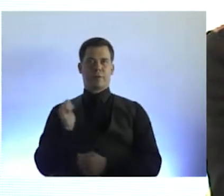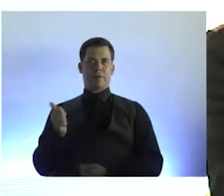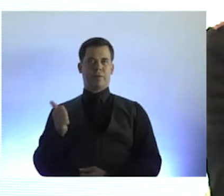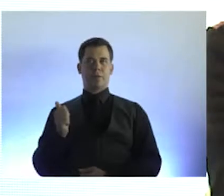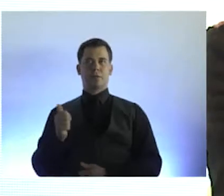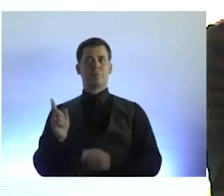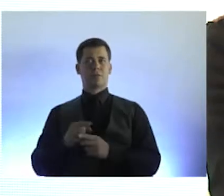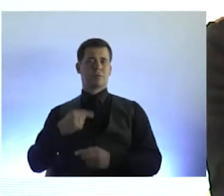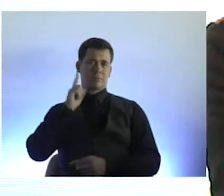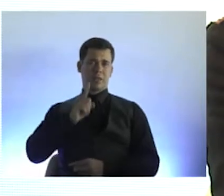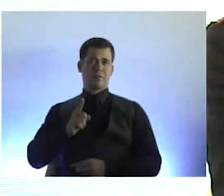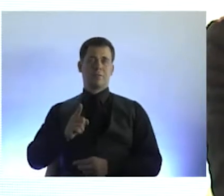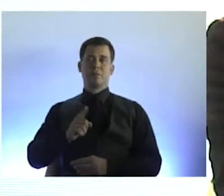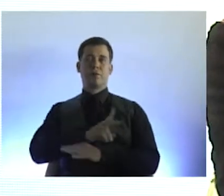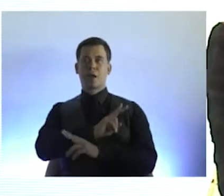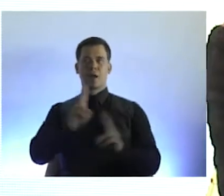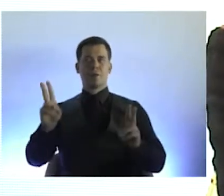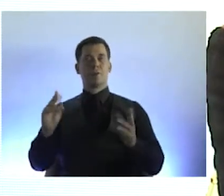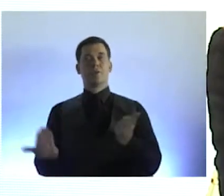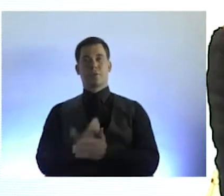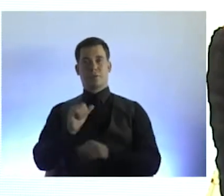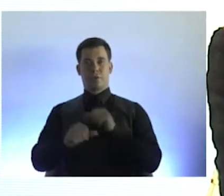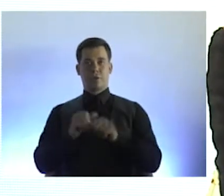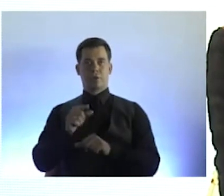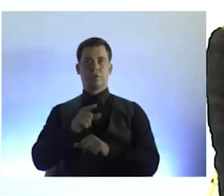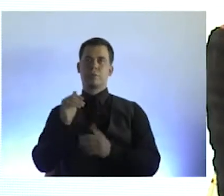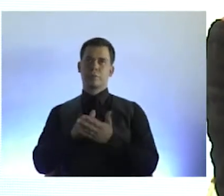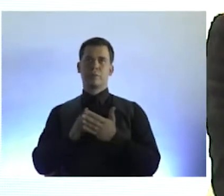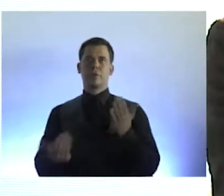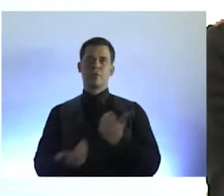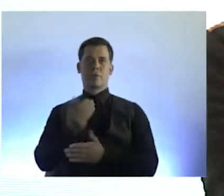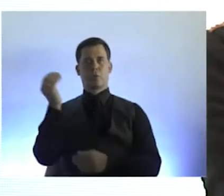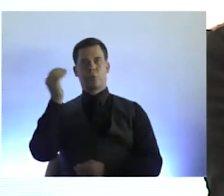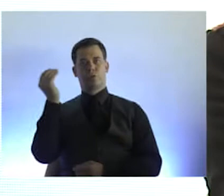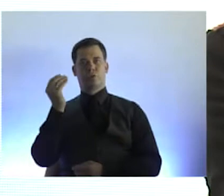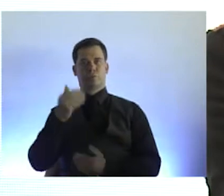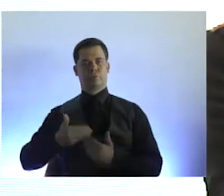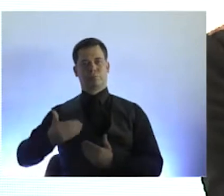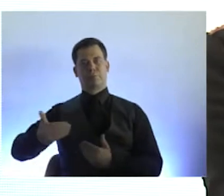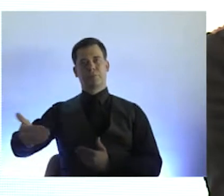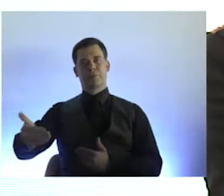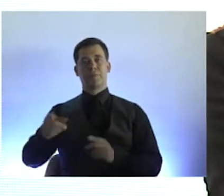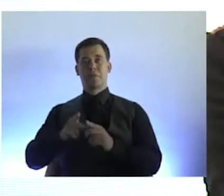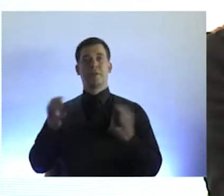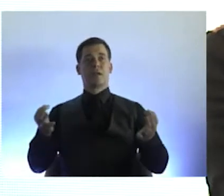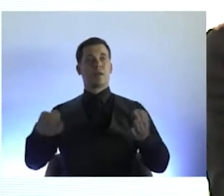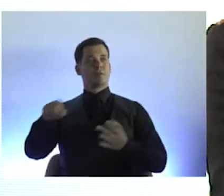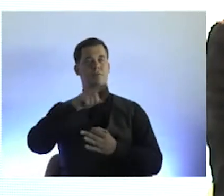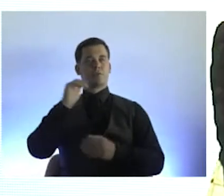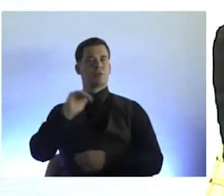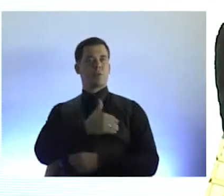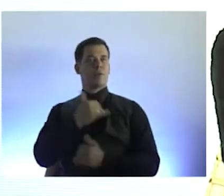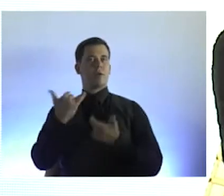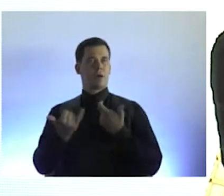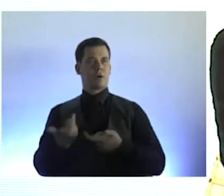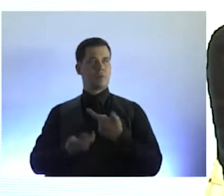tym, że w zasadzie każdy nowy rok to są nowe rzeczy, których muszę się nauczyć. Nie wiem, w jakim stopniu szkoła współczesna to rozwija. We